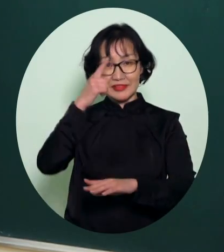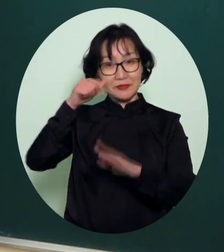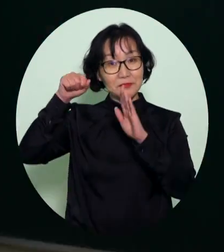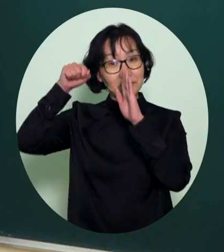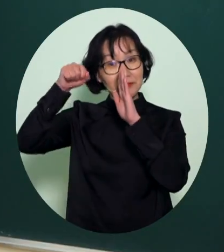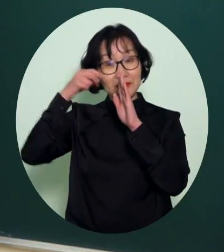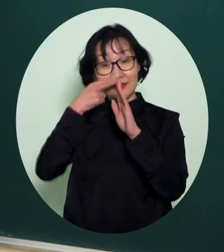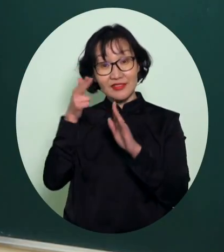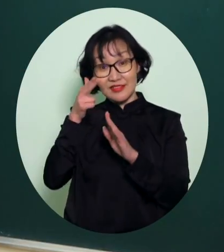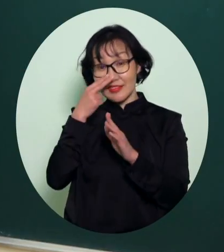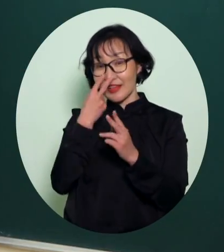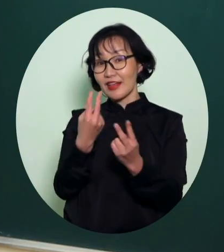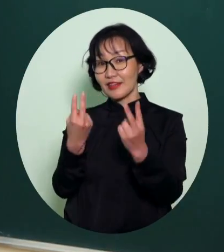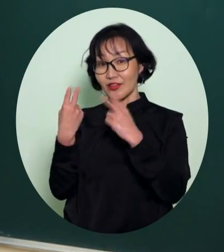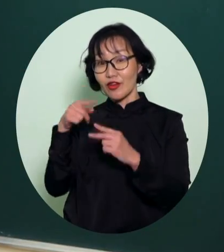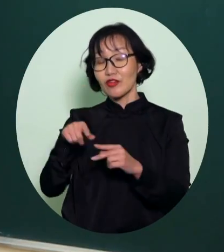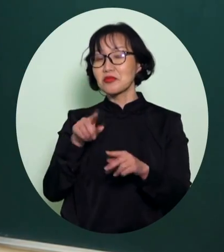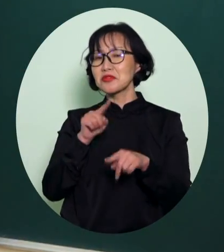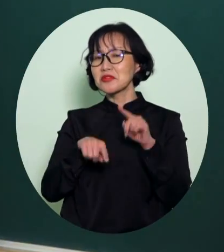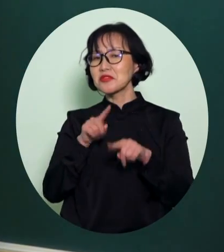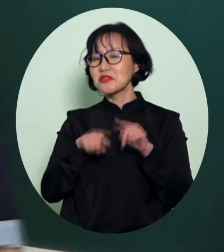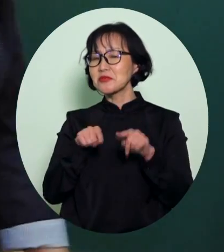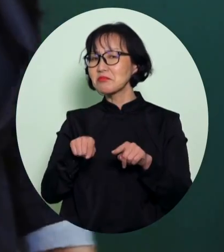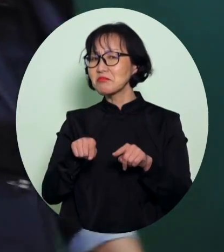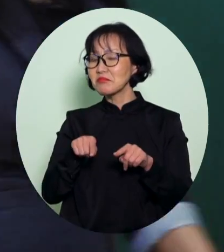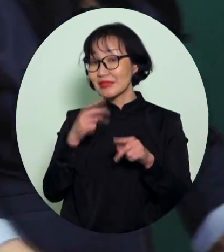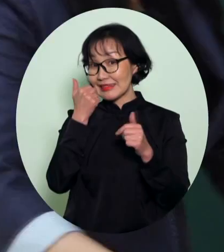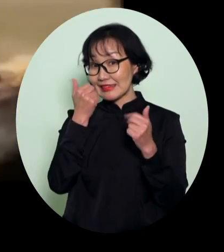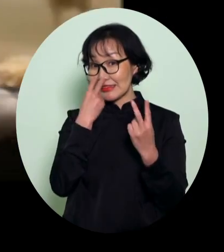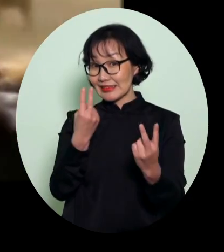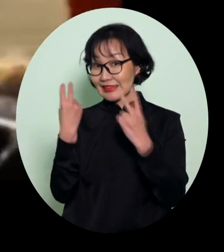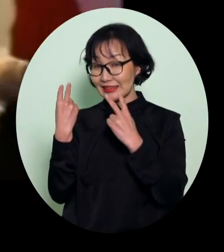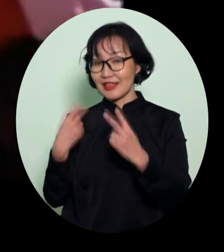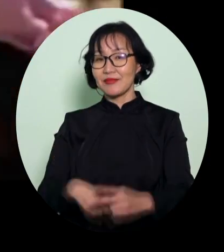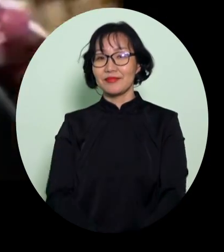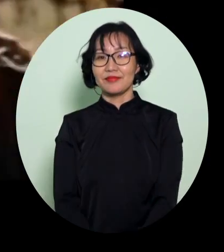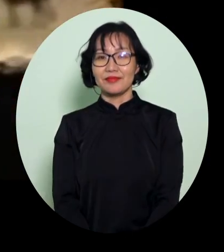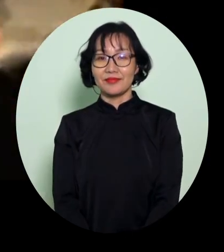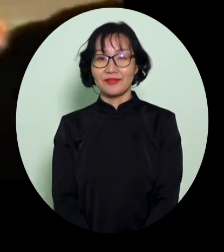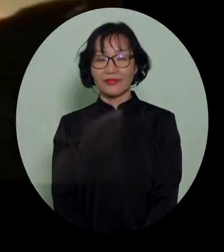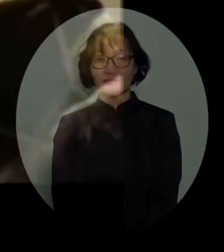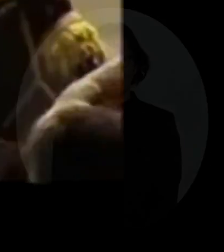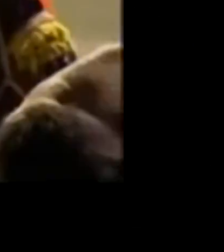сонсгоё. За хөгжмийг сонсохдоо хүүхдүүд ээ ямар үйл явдал гарч байгааг сайн анхаараарай.